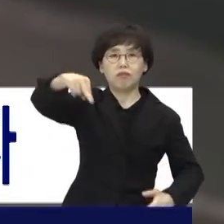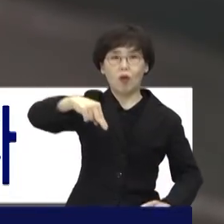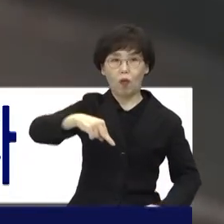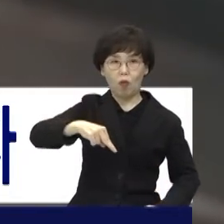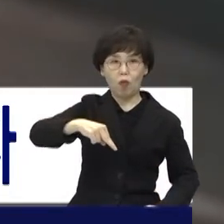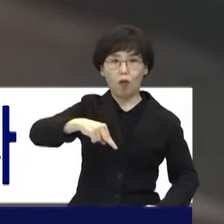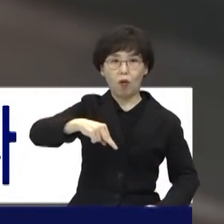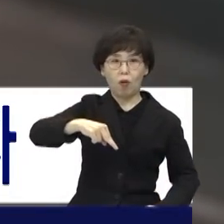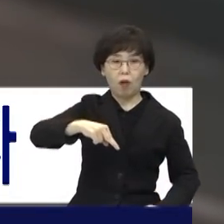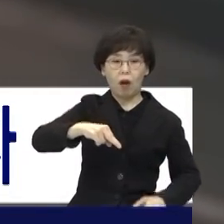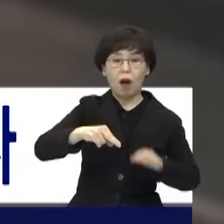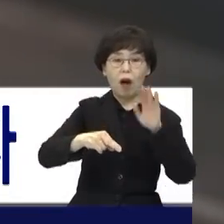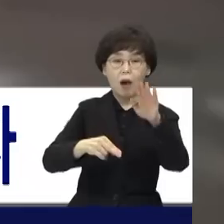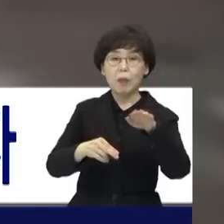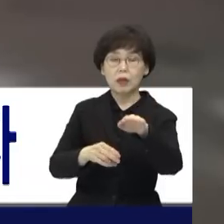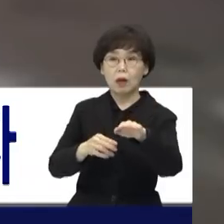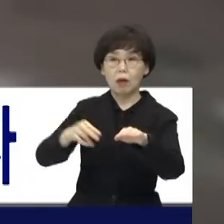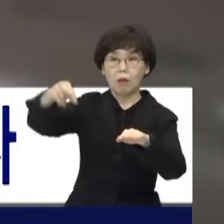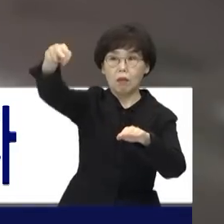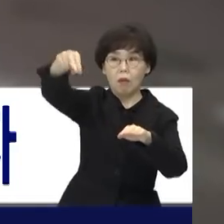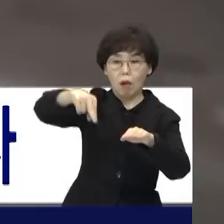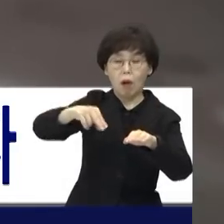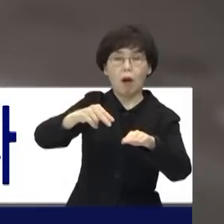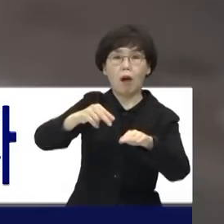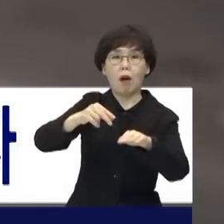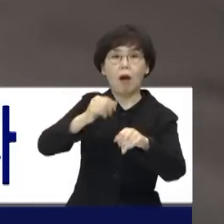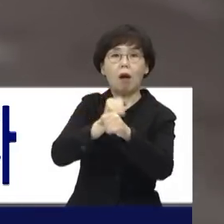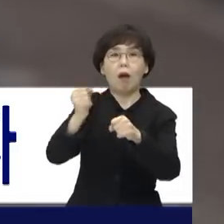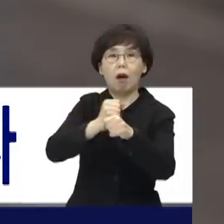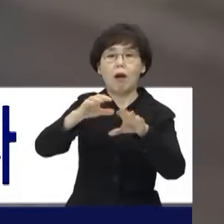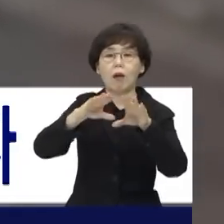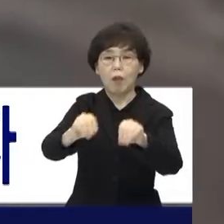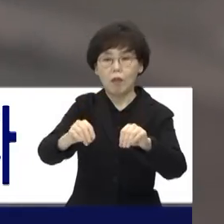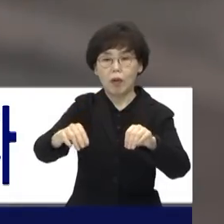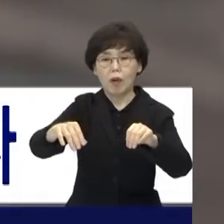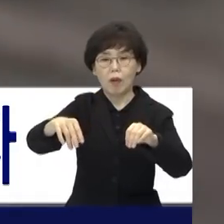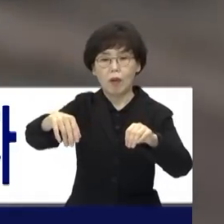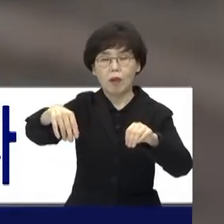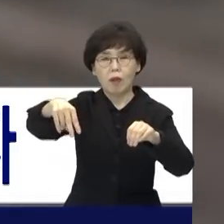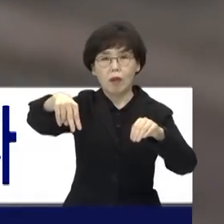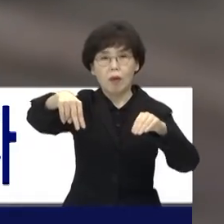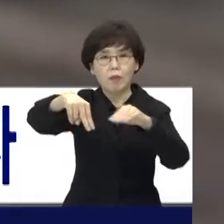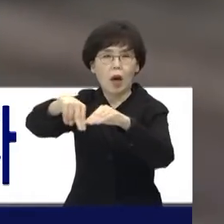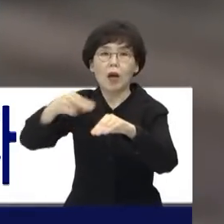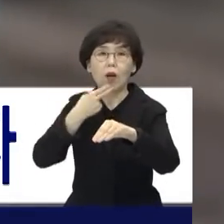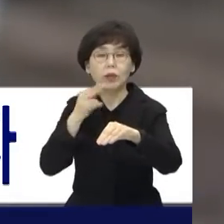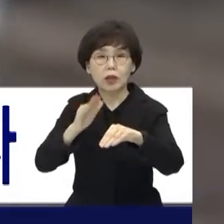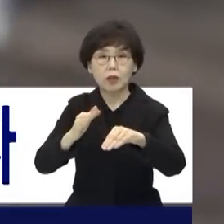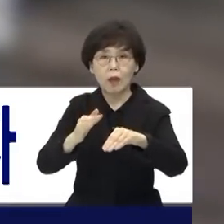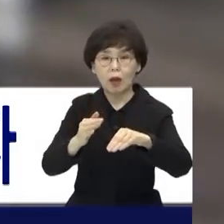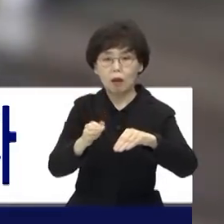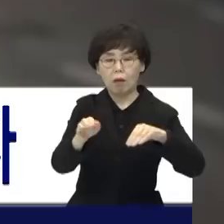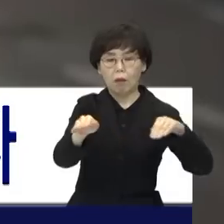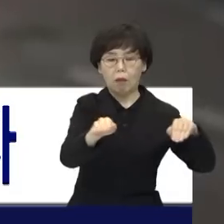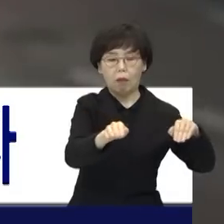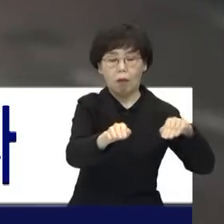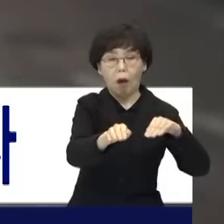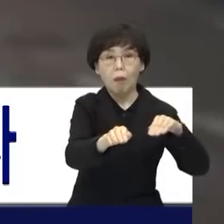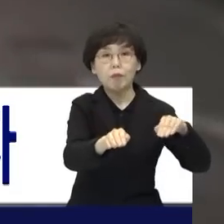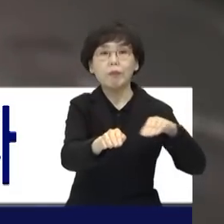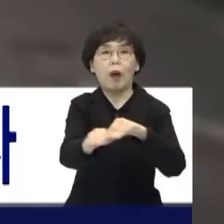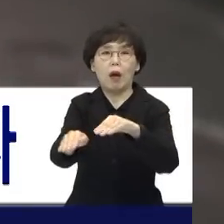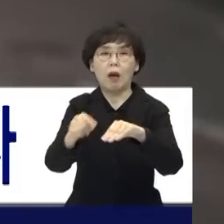합니다. 앞차는 급정거를 하면서 가까스로 여성과의 충돌을 피했지만 안전거리를 유지하지 않았던 글쓴이는